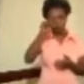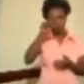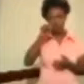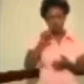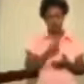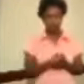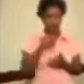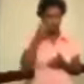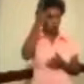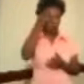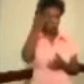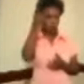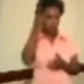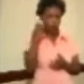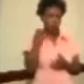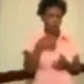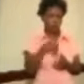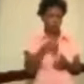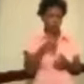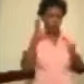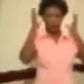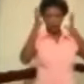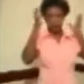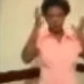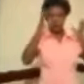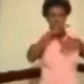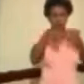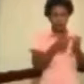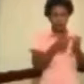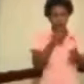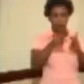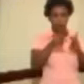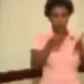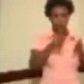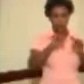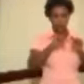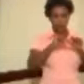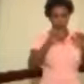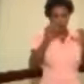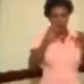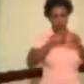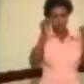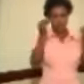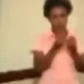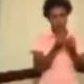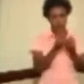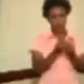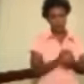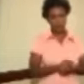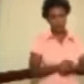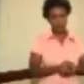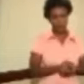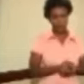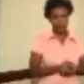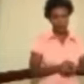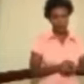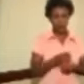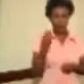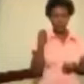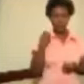caribéenne qui politique et il y a le marché commun. Caraïbes, nous pouvons rentrer là-dedans. Nous seulement dans la communauté. Mais il y a un